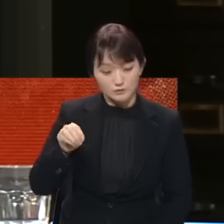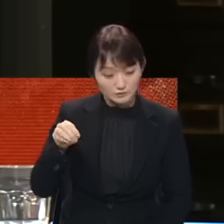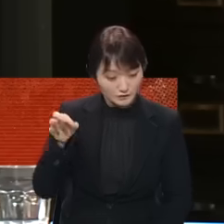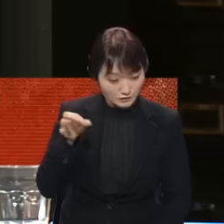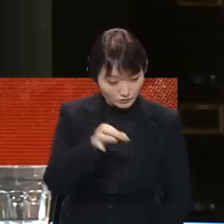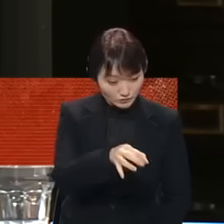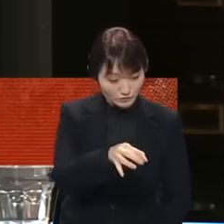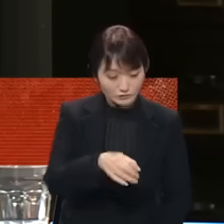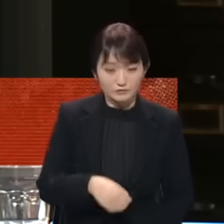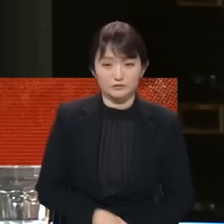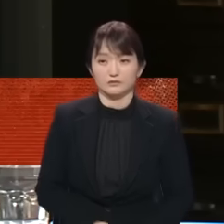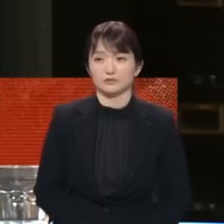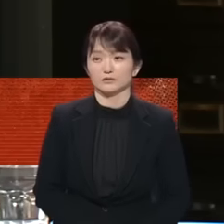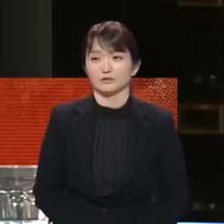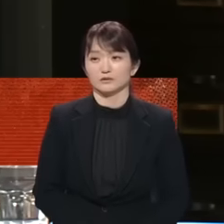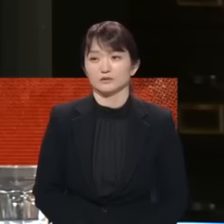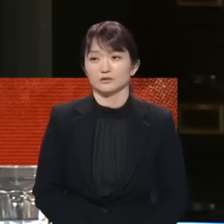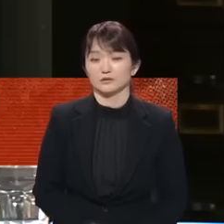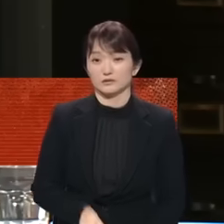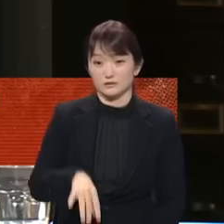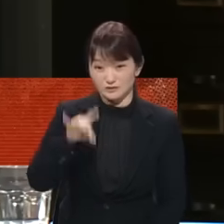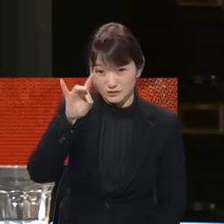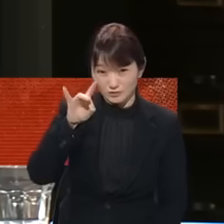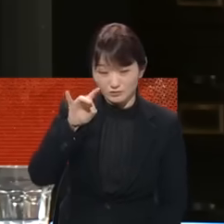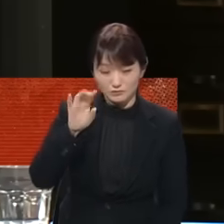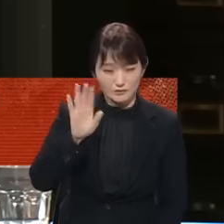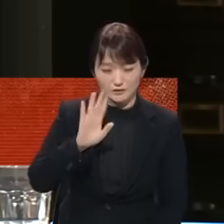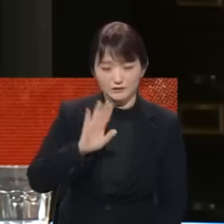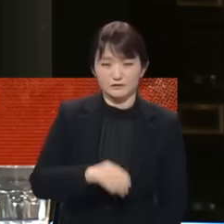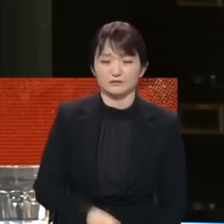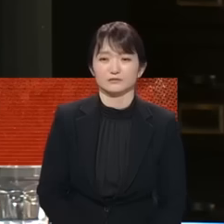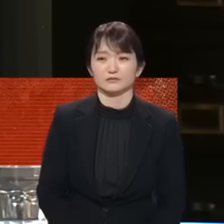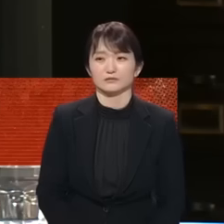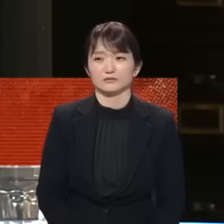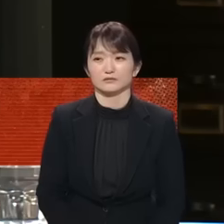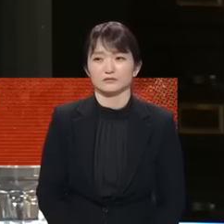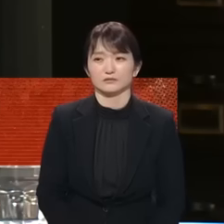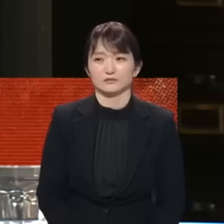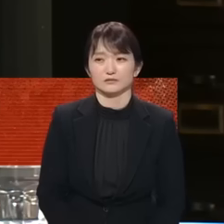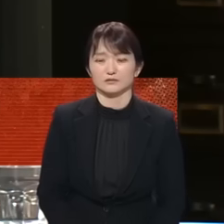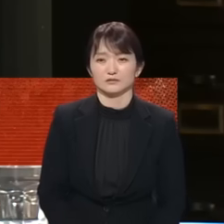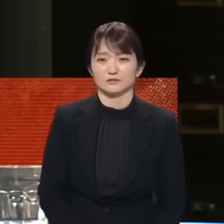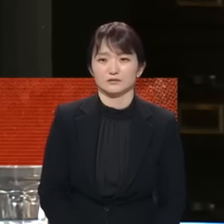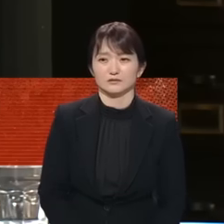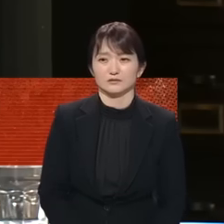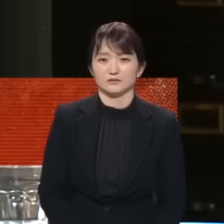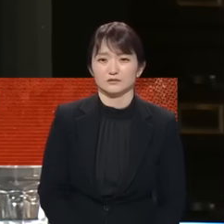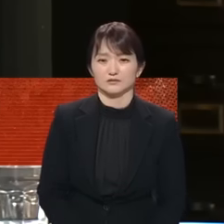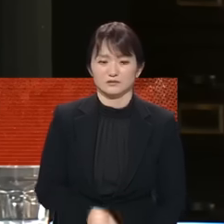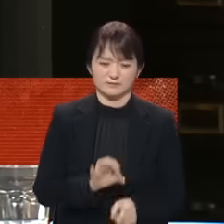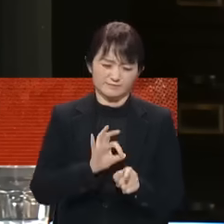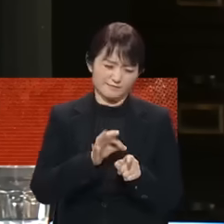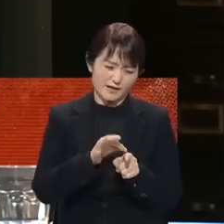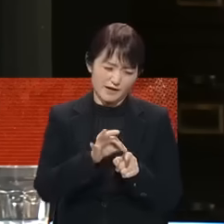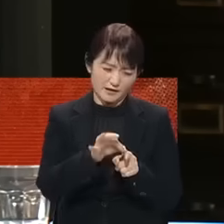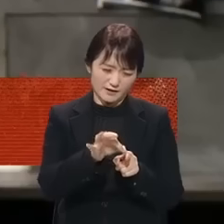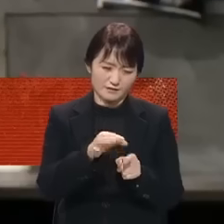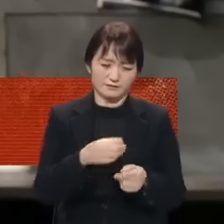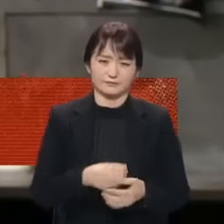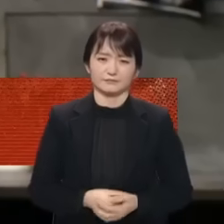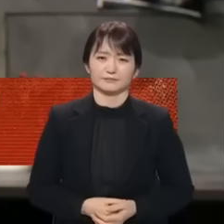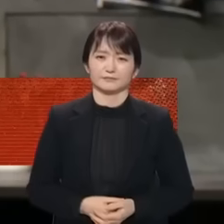주면서 그것도 뭐 조 처음엔 처음부터 그랬던 것도 아니고 그러면서 또 잔소리까지 까지 그러니까 게다가 거기서 그